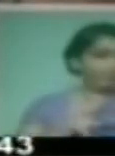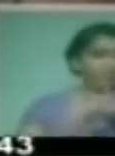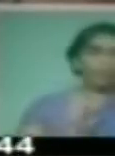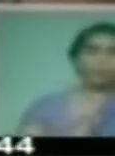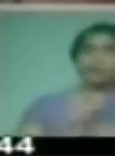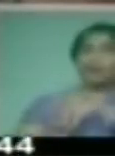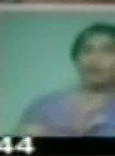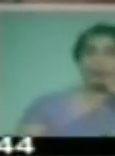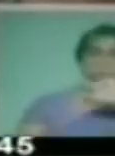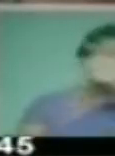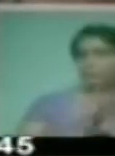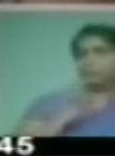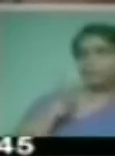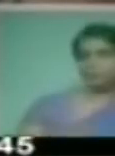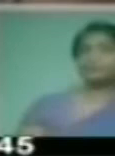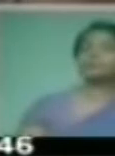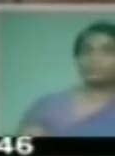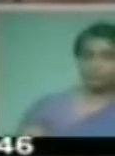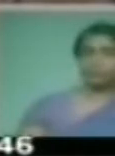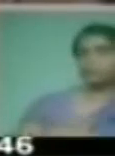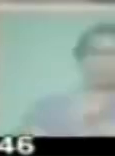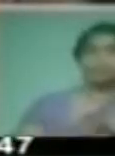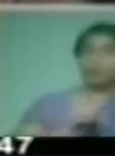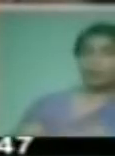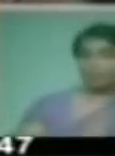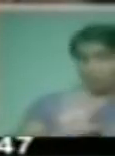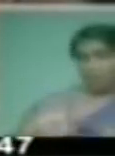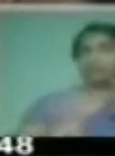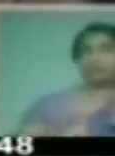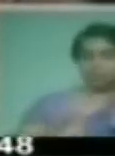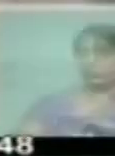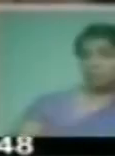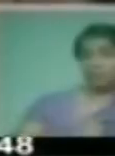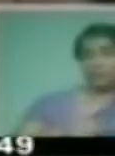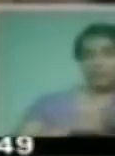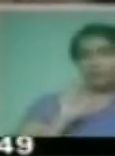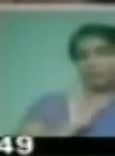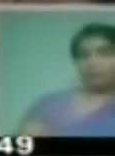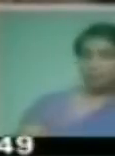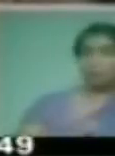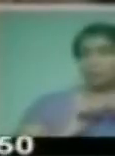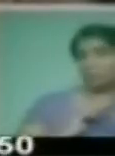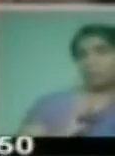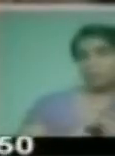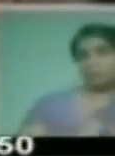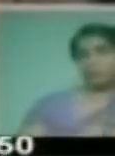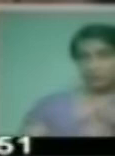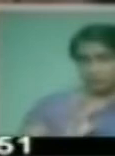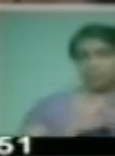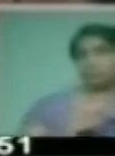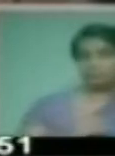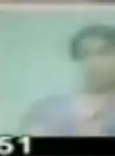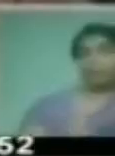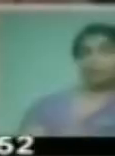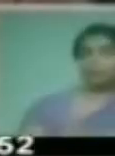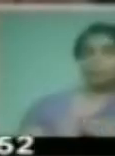யுத்தம் காரணமாக பொருளாதார தாக்கங்கள் உருவாகியுள்ளன. எதிர்வரும் டிசம்பர் முதல் பிப்ரவரி மாதம் வரை எரிபொருள் உற்பத்தி குறைவடையலாம் என எதிர்ப்பு கூறப்பட்டுள்ளது.